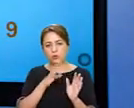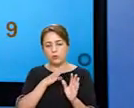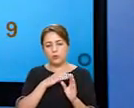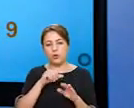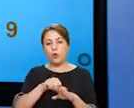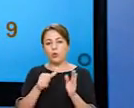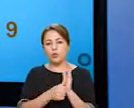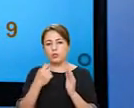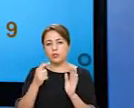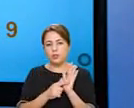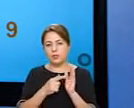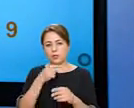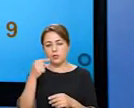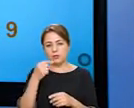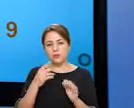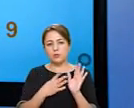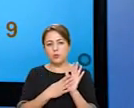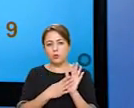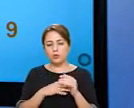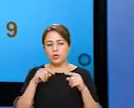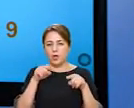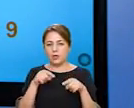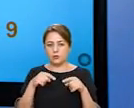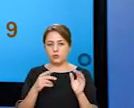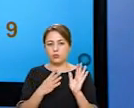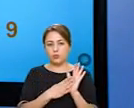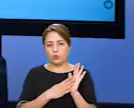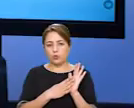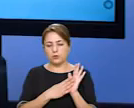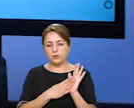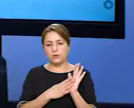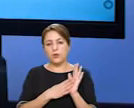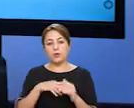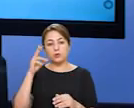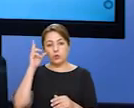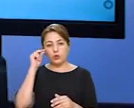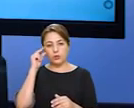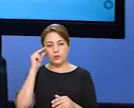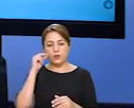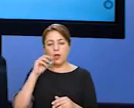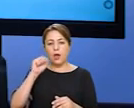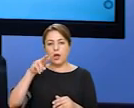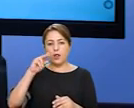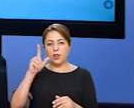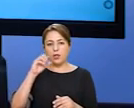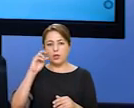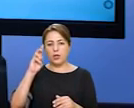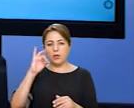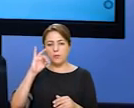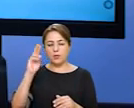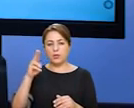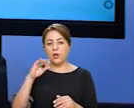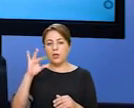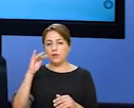bo'ldi. 16 dan 7 ni ayirsak 9. Aynan ana o'sha 9 Соны алгебрик ифоданың